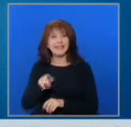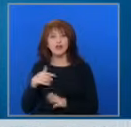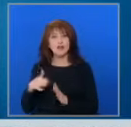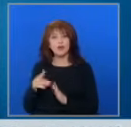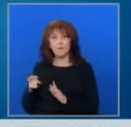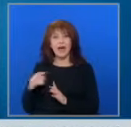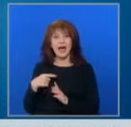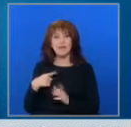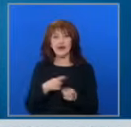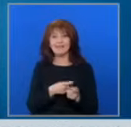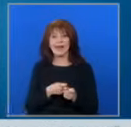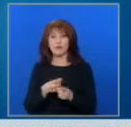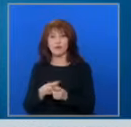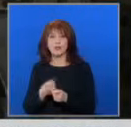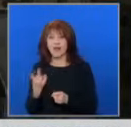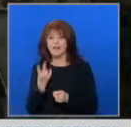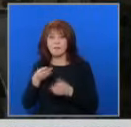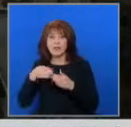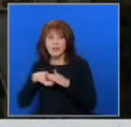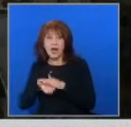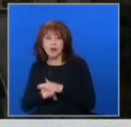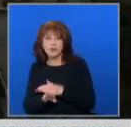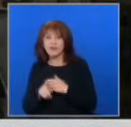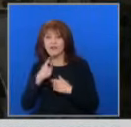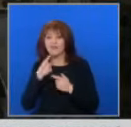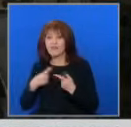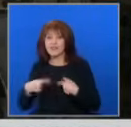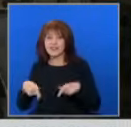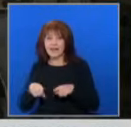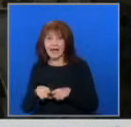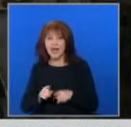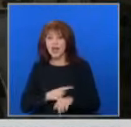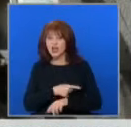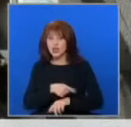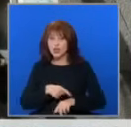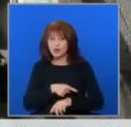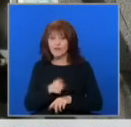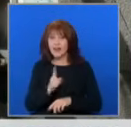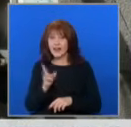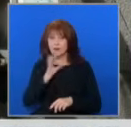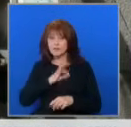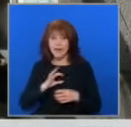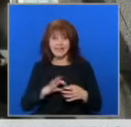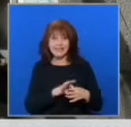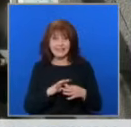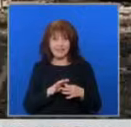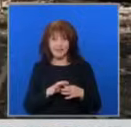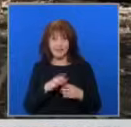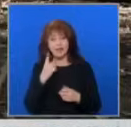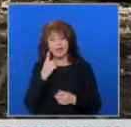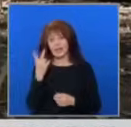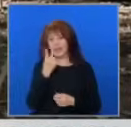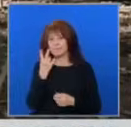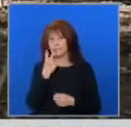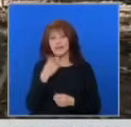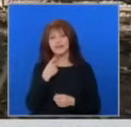има терористи. Двойката се укривала в паник стая, но когато след това с часове семейството не успява да се свърже с тях, става ясно,